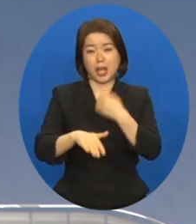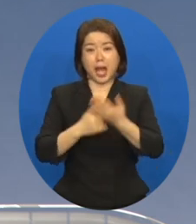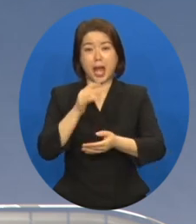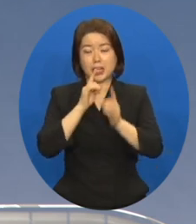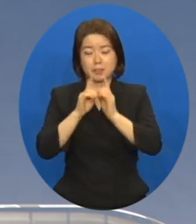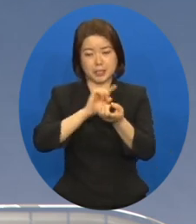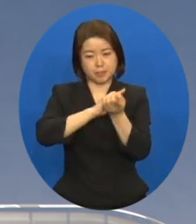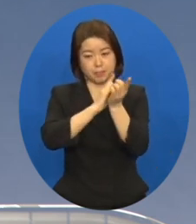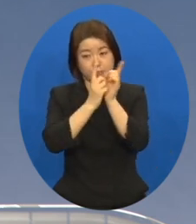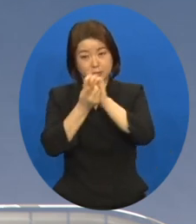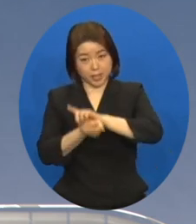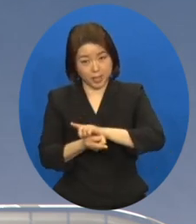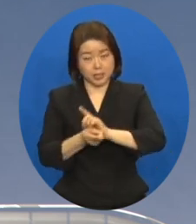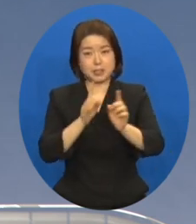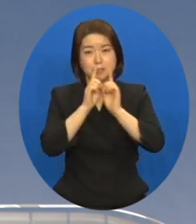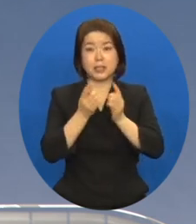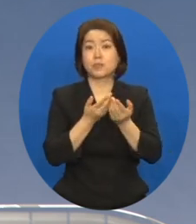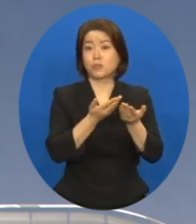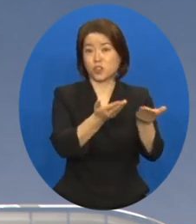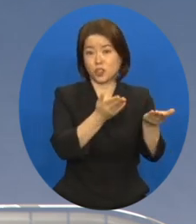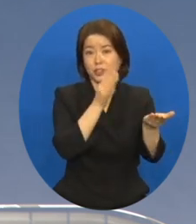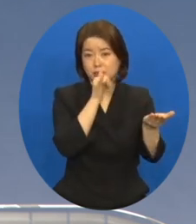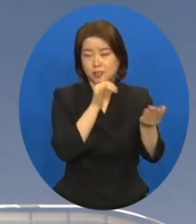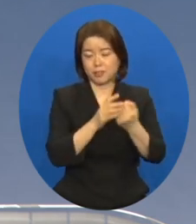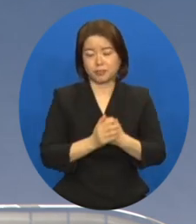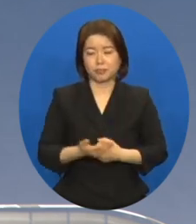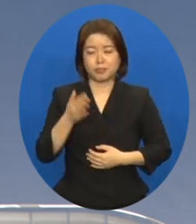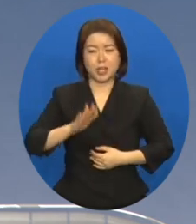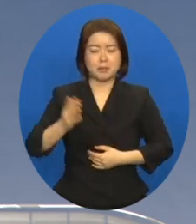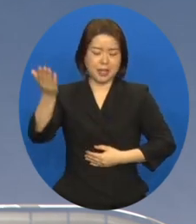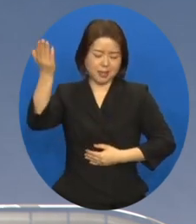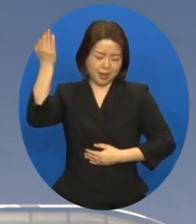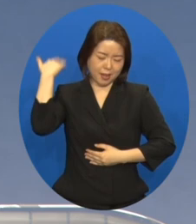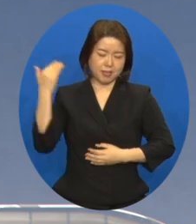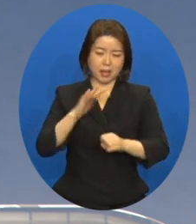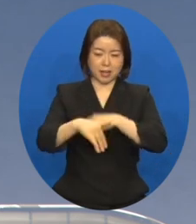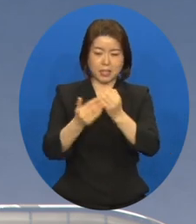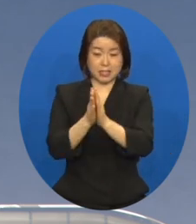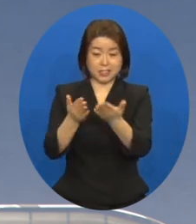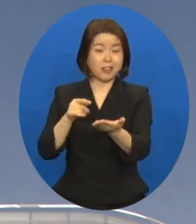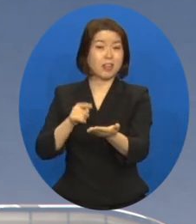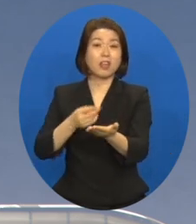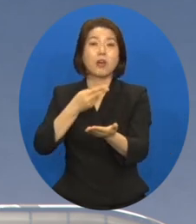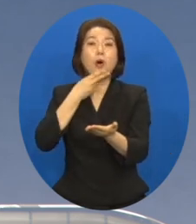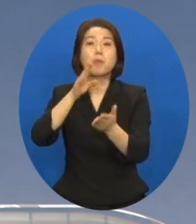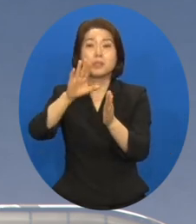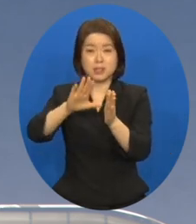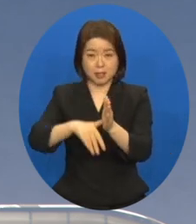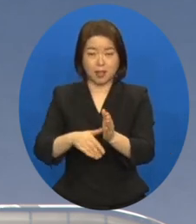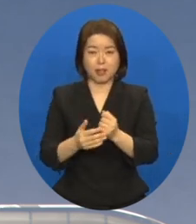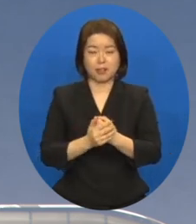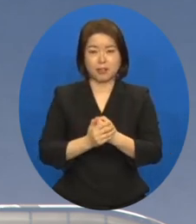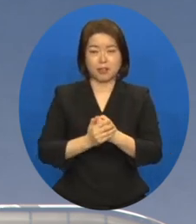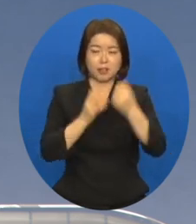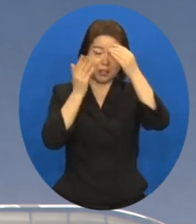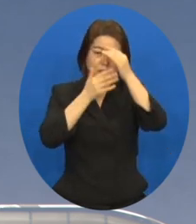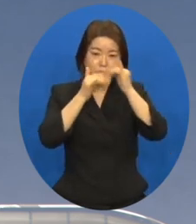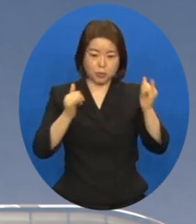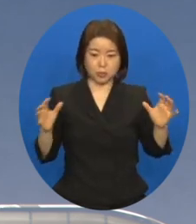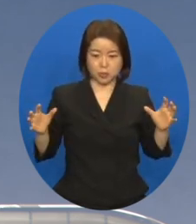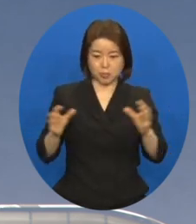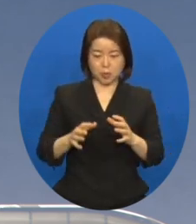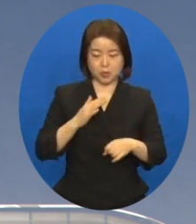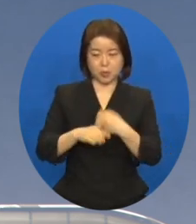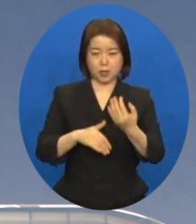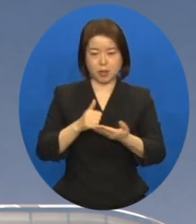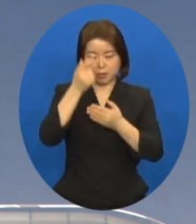말씀을 대언한다고 하는 겁니다. 그러나 성경이 없던 그 고린도 교회 그 시절에는 성도들이 모여서 하나님께 예배 드릴